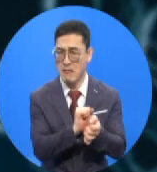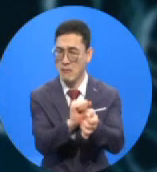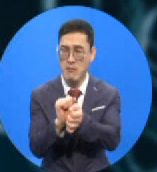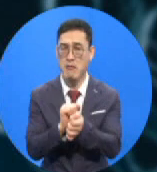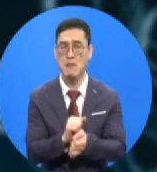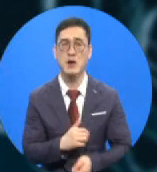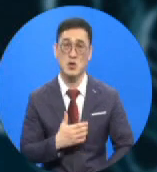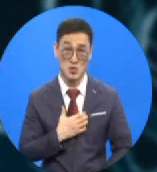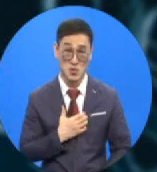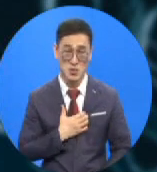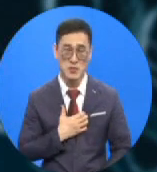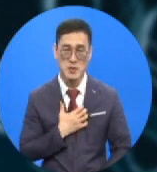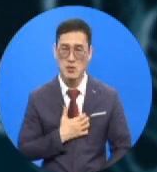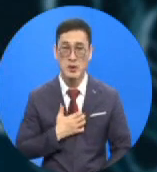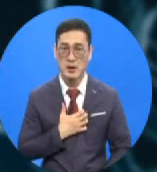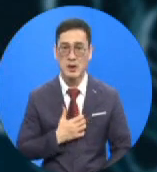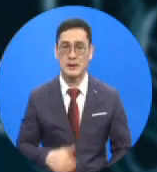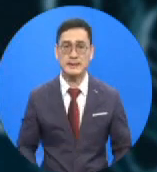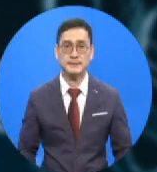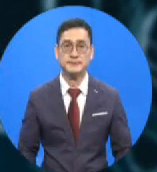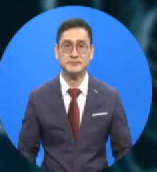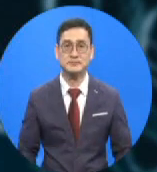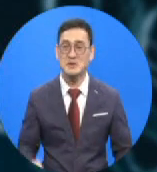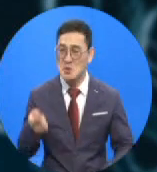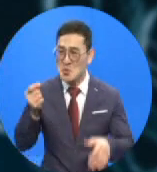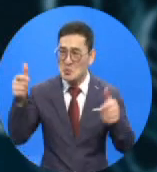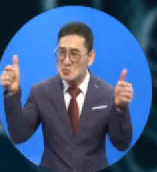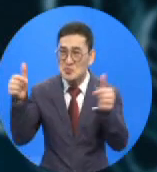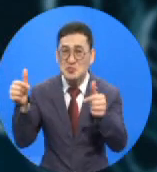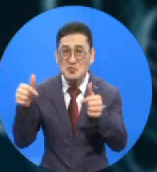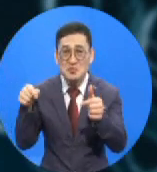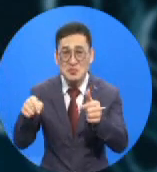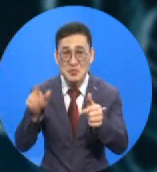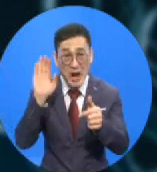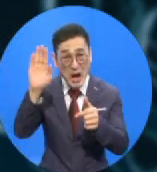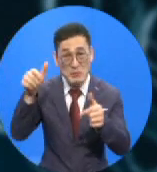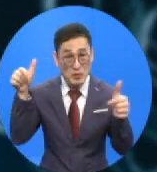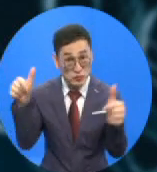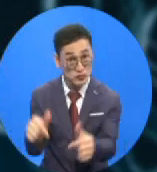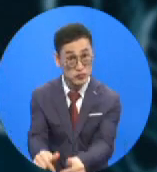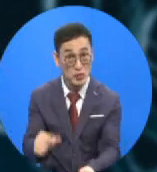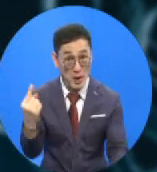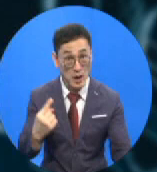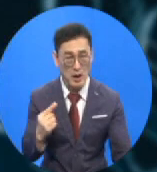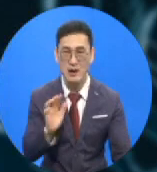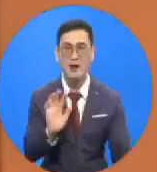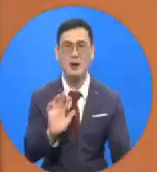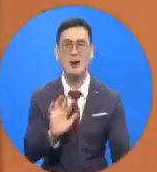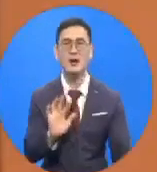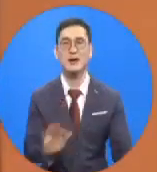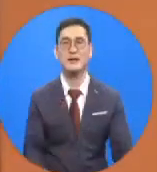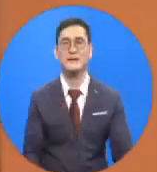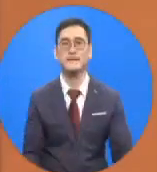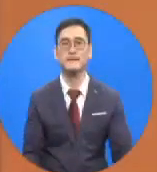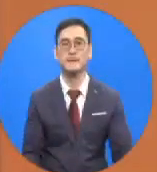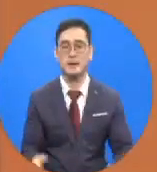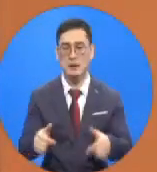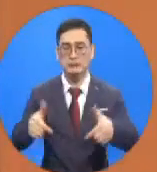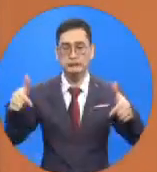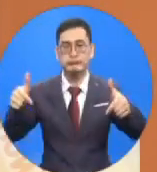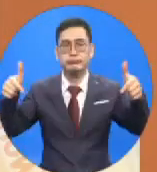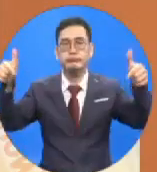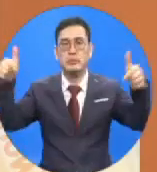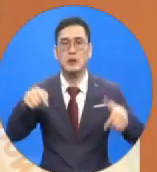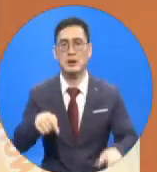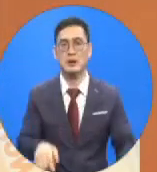거죠 4 몇 명이 조금 줄었다는 지금 의미가 없습니다 왜냐 미코 런 알고 바이러스가 현재 유행하는 것은 초기보다 거 10배